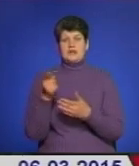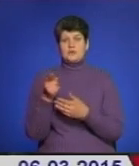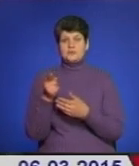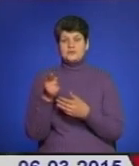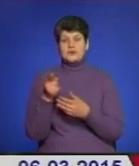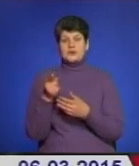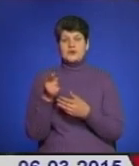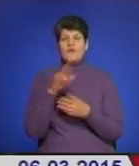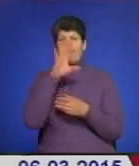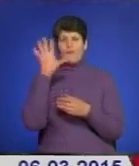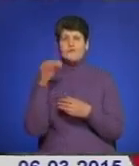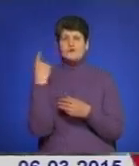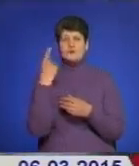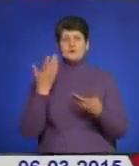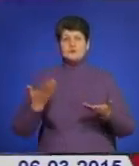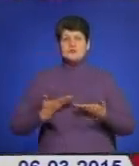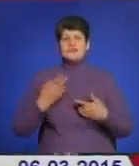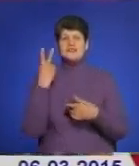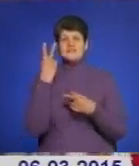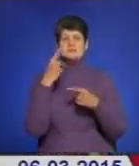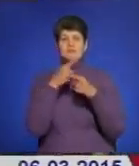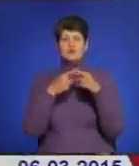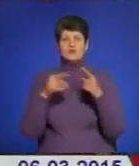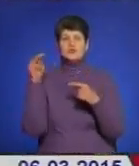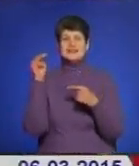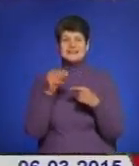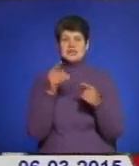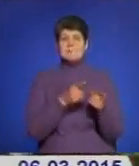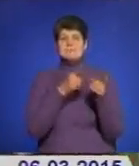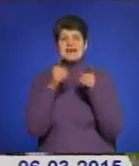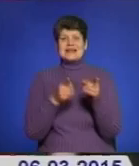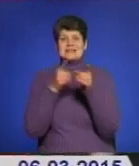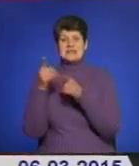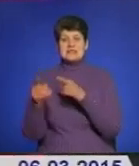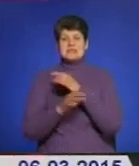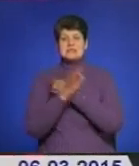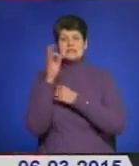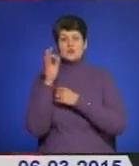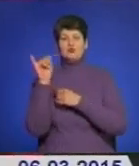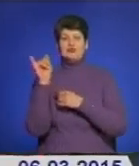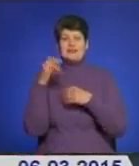слова, всього в області проживає майже 2,5 тисячі переселенців зі Сходу та Криму.